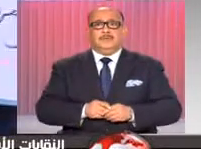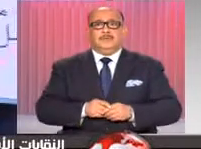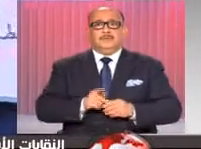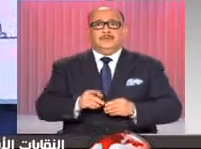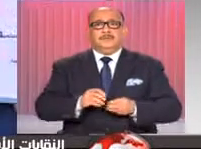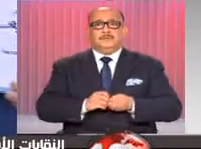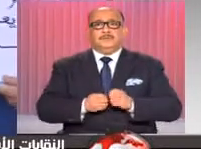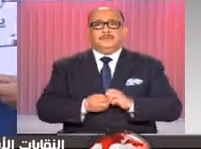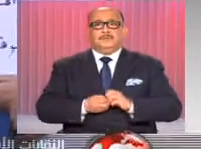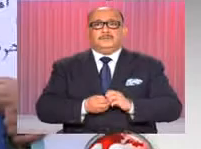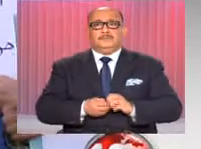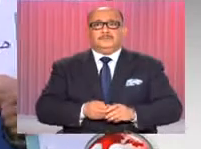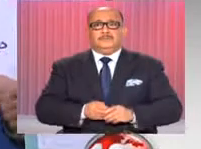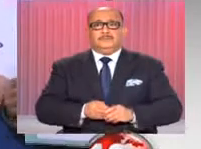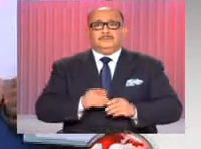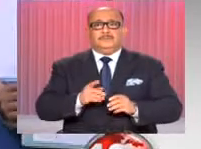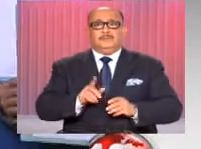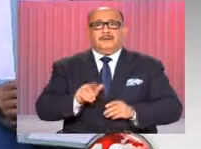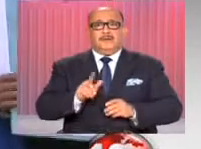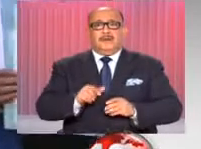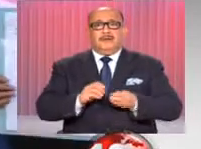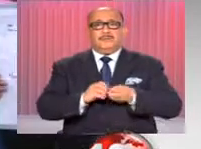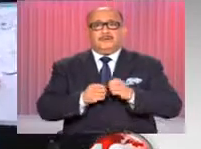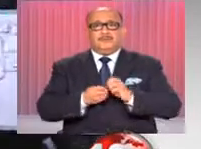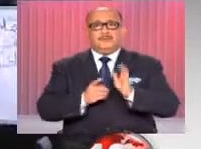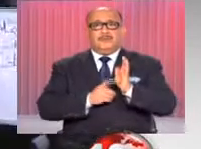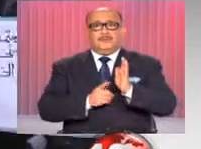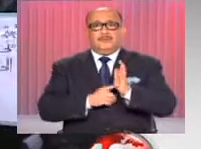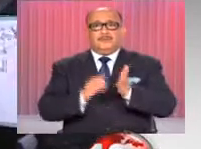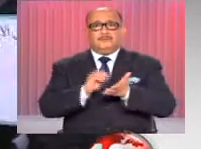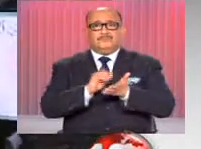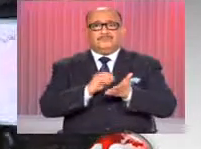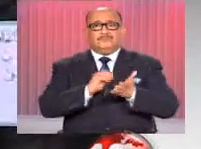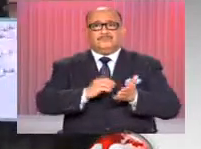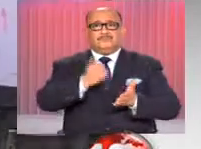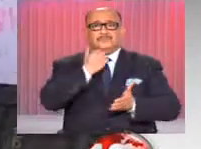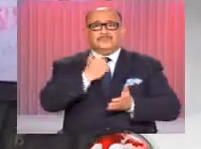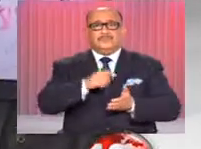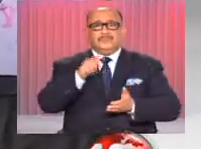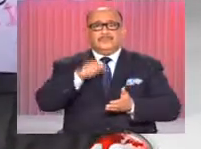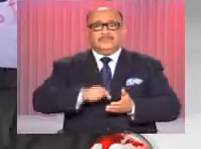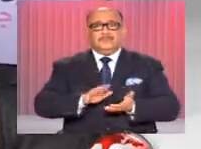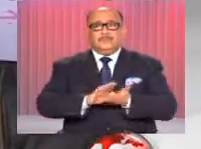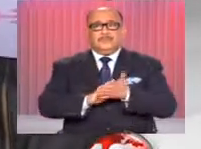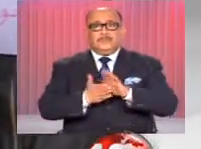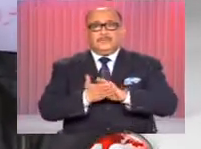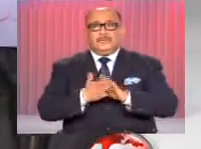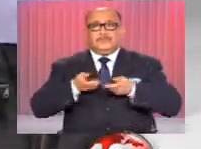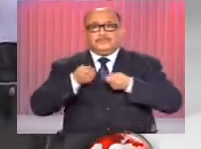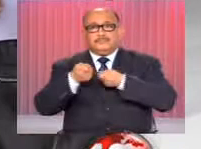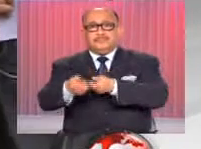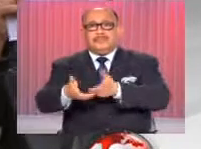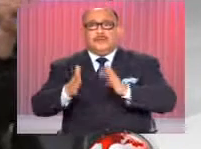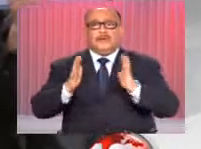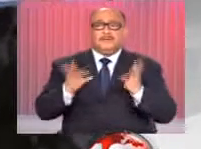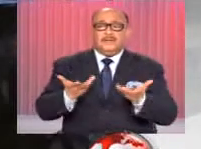5 و1 و8 و3 المتعلق بضبط معايير وإجراءات وشروط إسناد التمويل العمومي